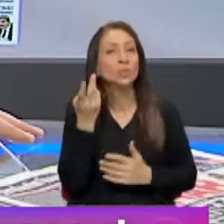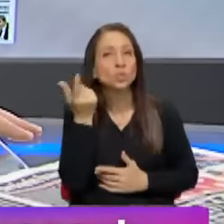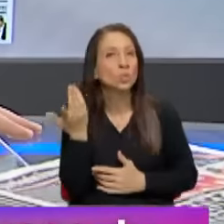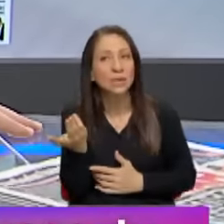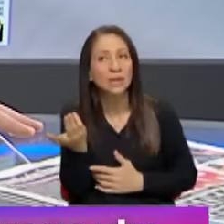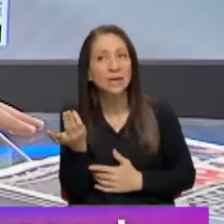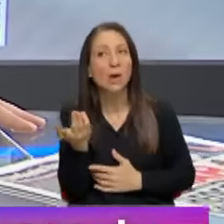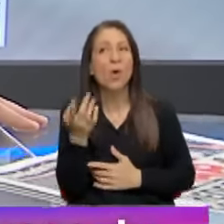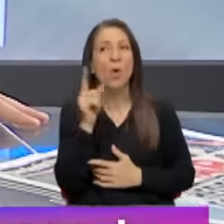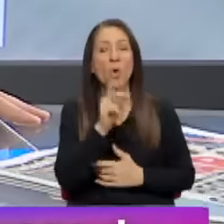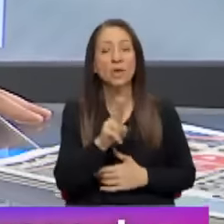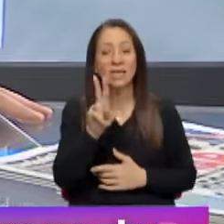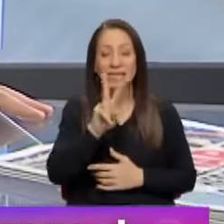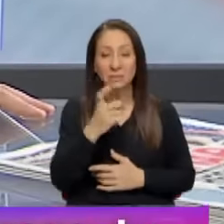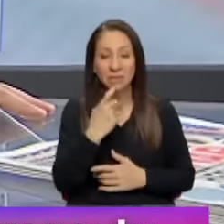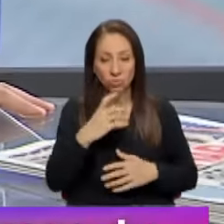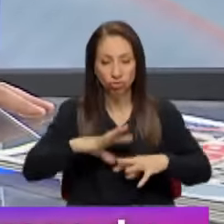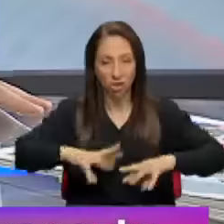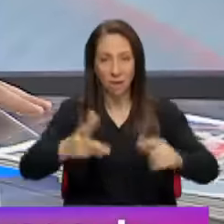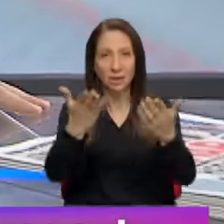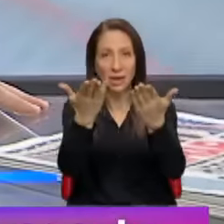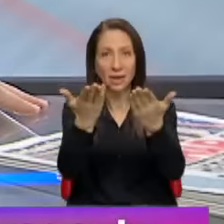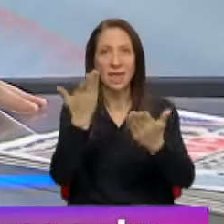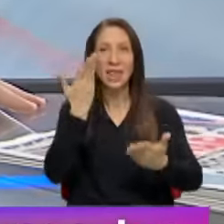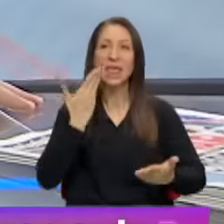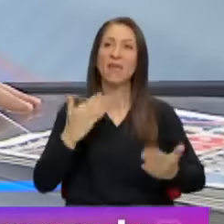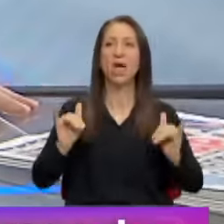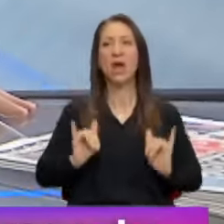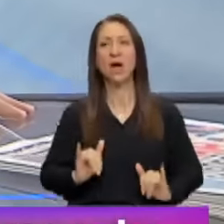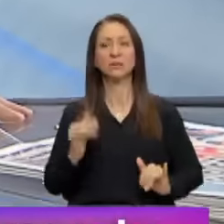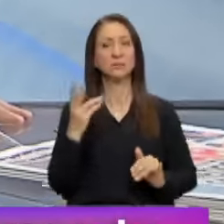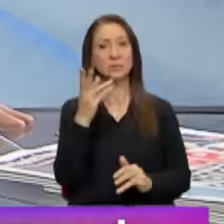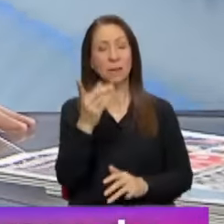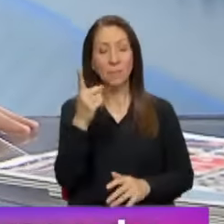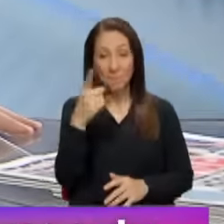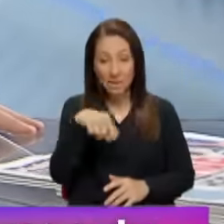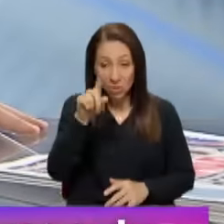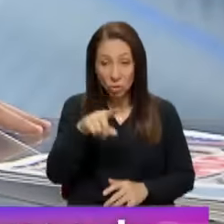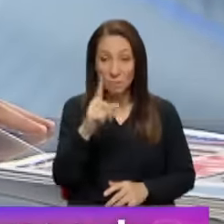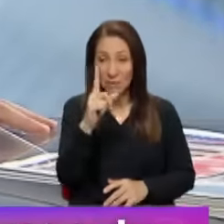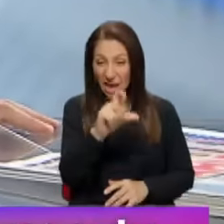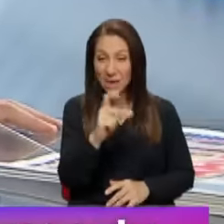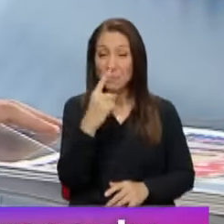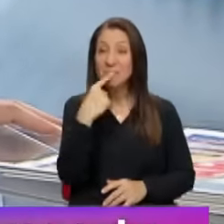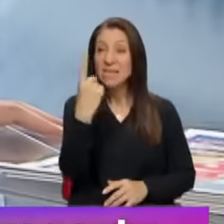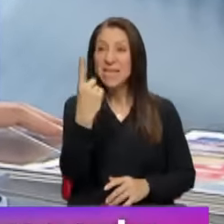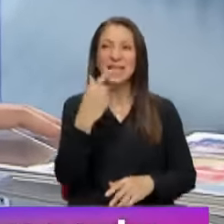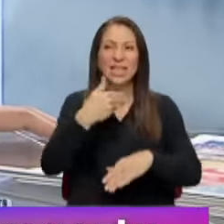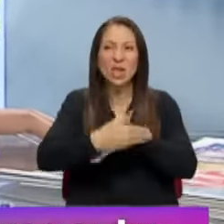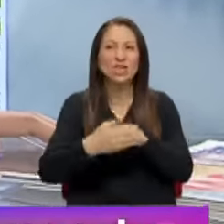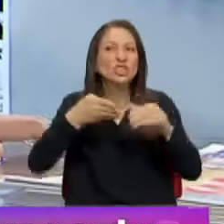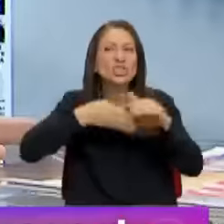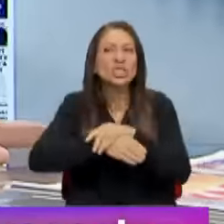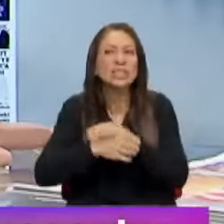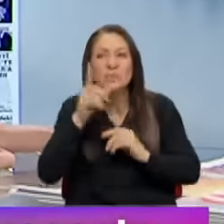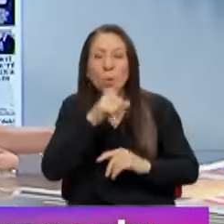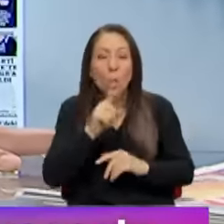ki? 17-20 senemiz çalındı. Keyfi olarak bir gün, bir ay, bir yıl işe geç girişin